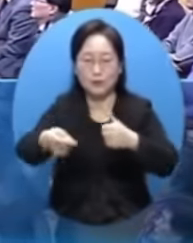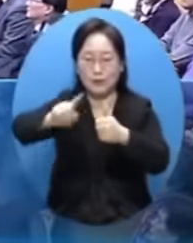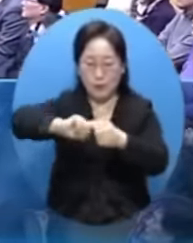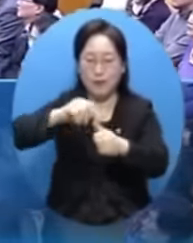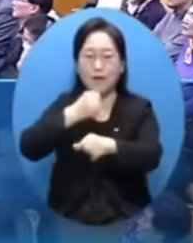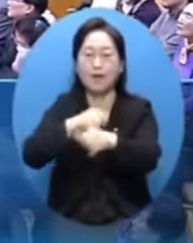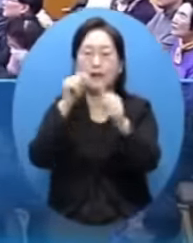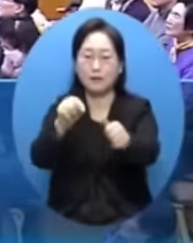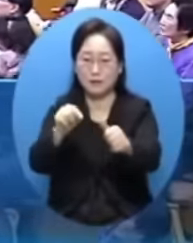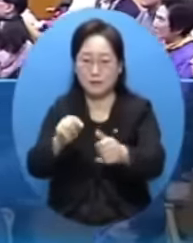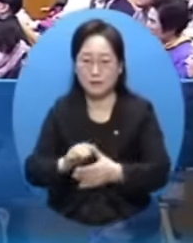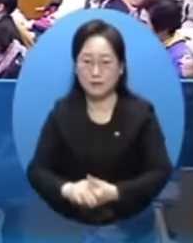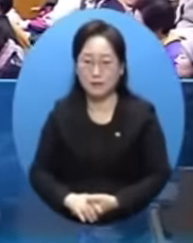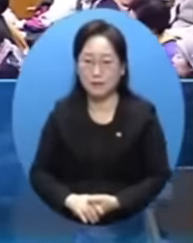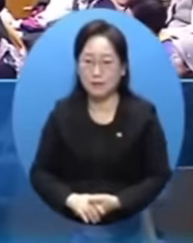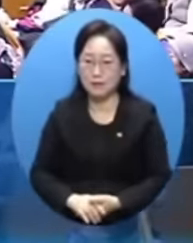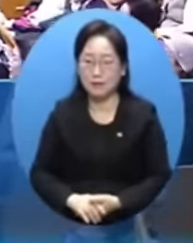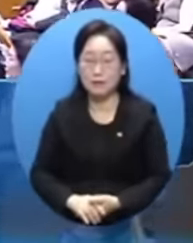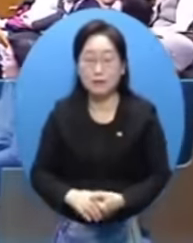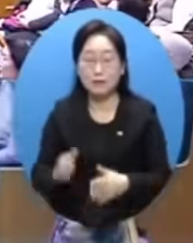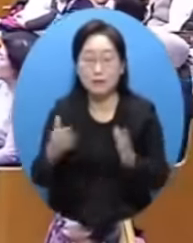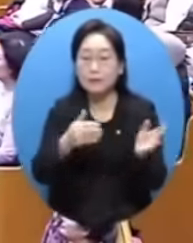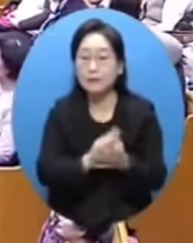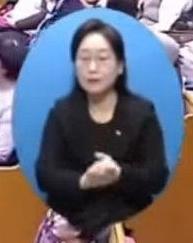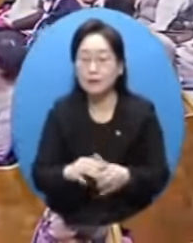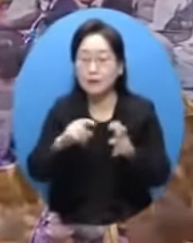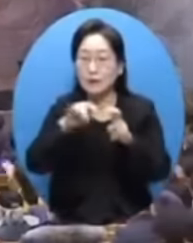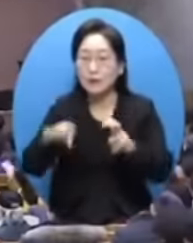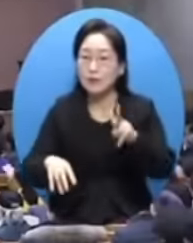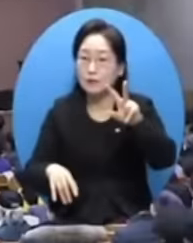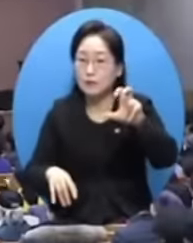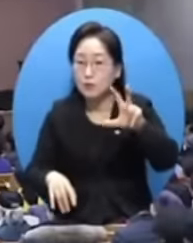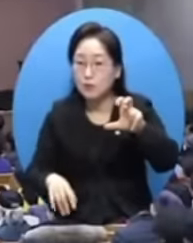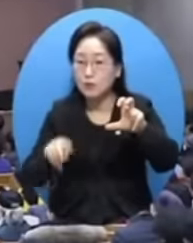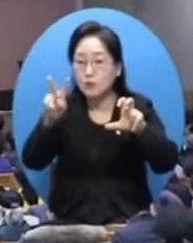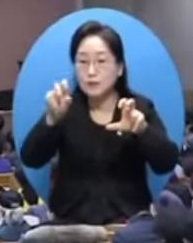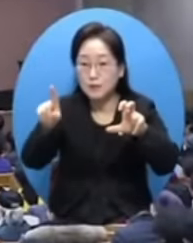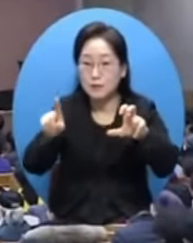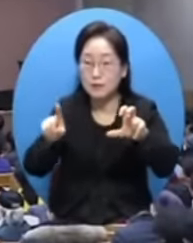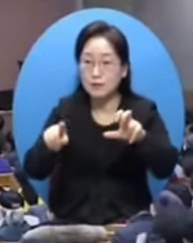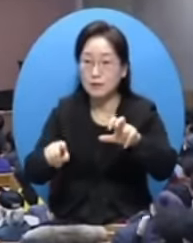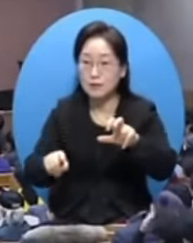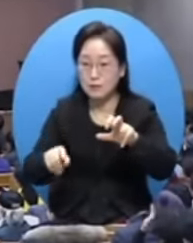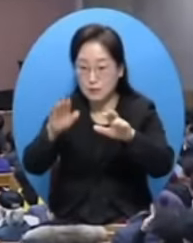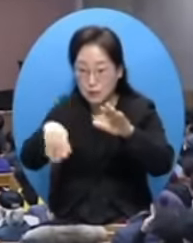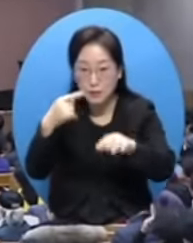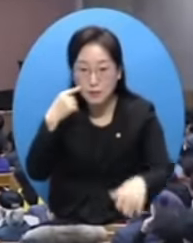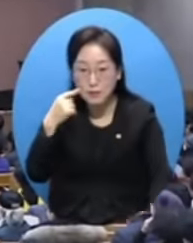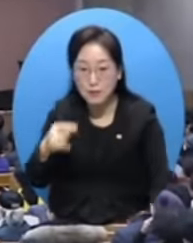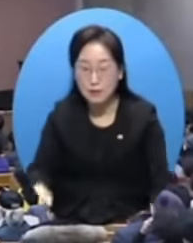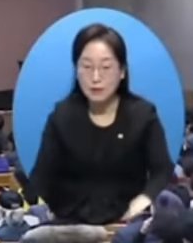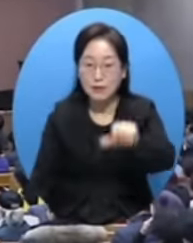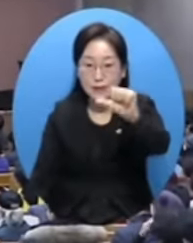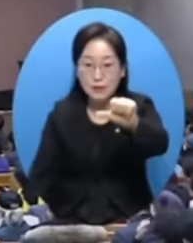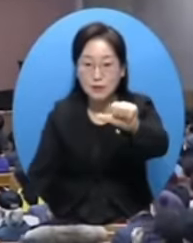하고 성경은 말씀합니다 그런데 마태복 25장 21절 23절 보면